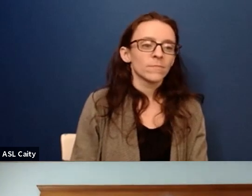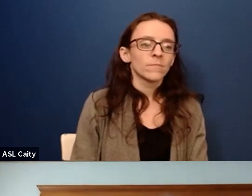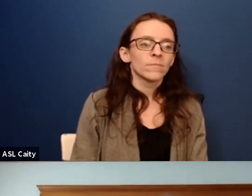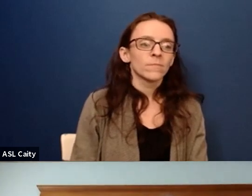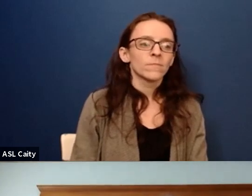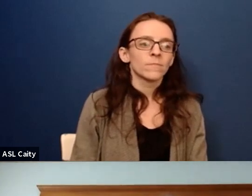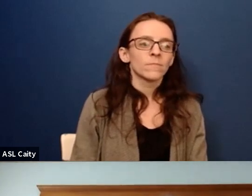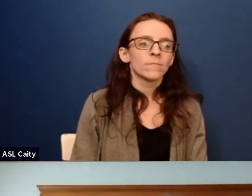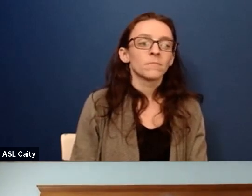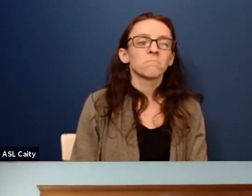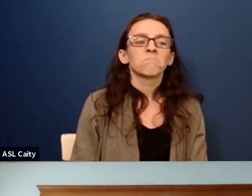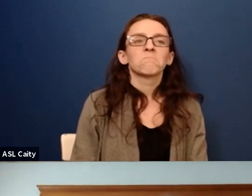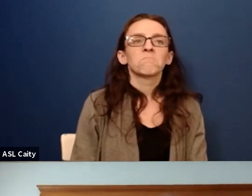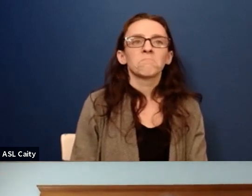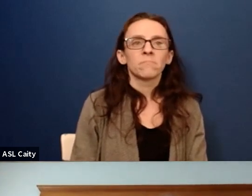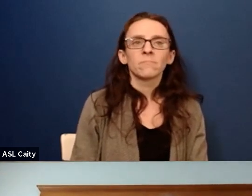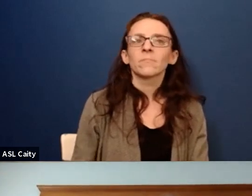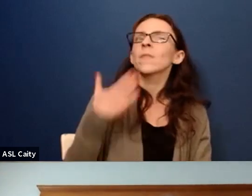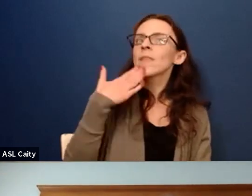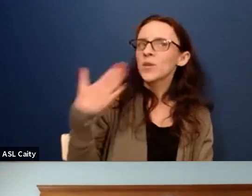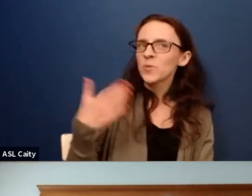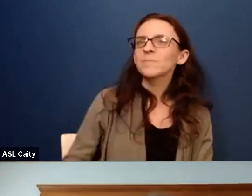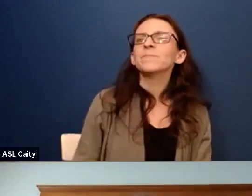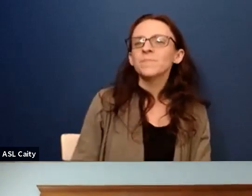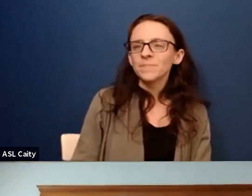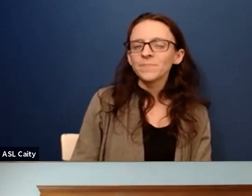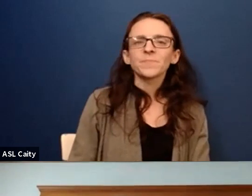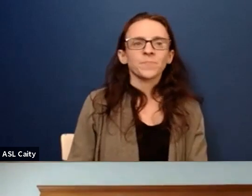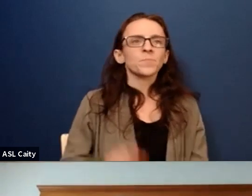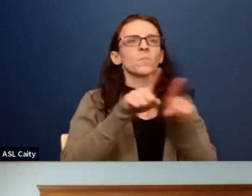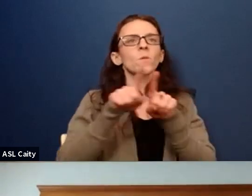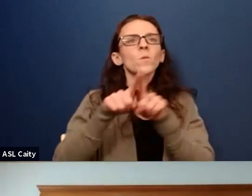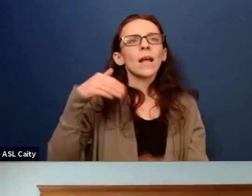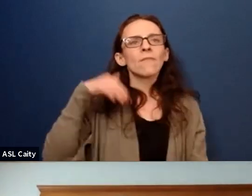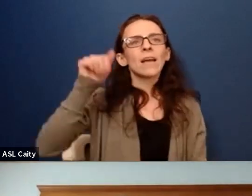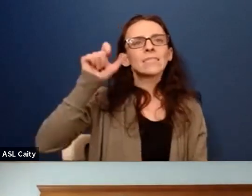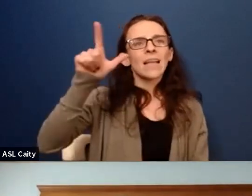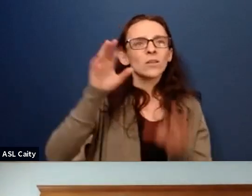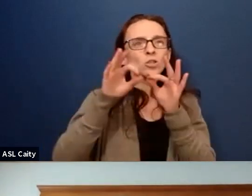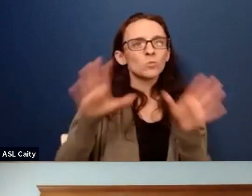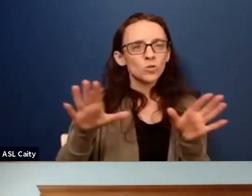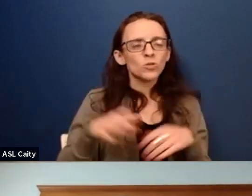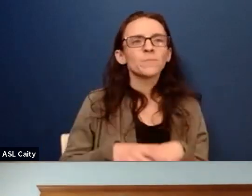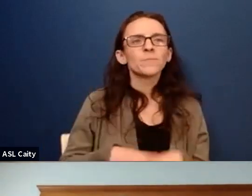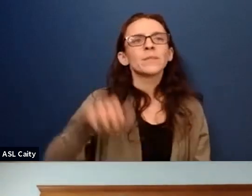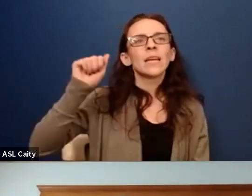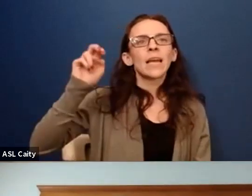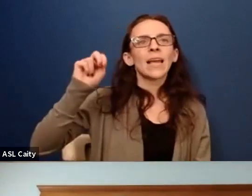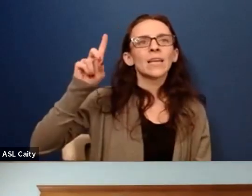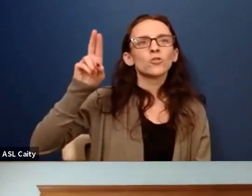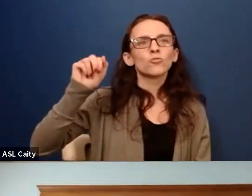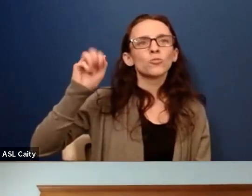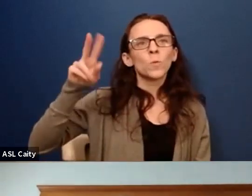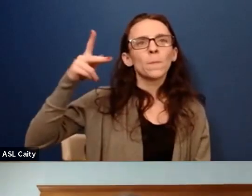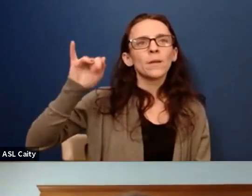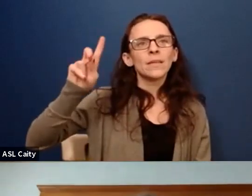جزيلا. Thank you. Thank you. We also have American Sign Language interpreters, Andrew Pidkameni and